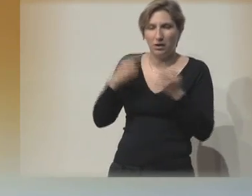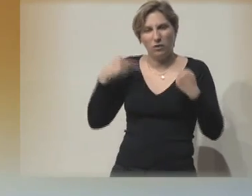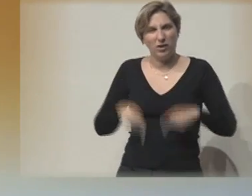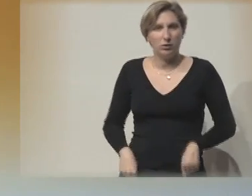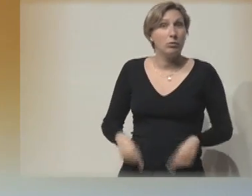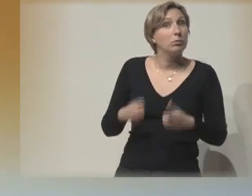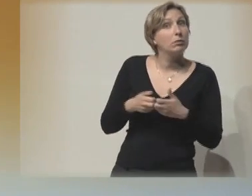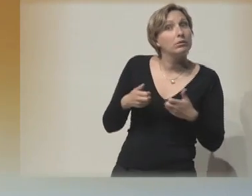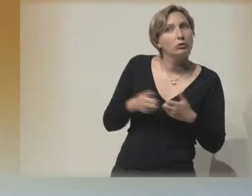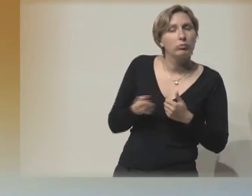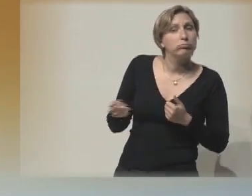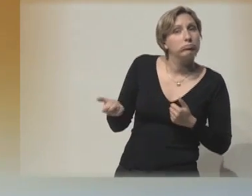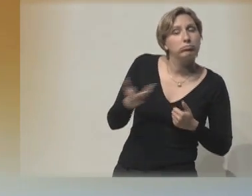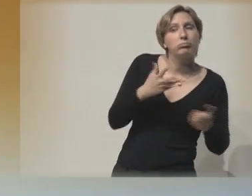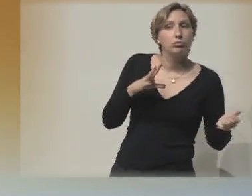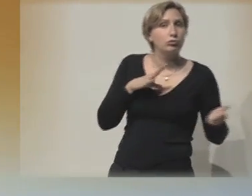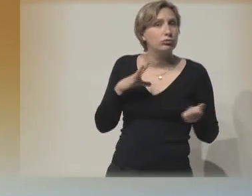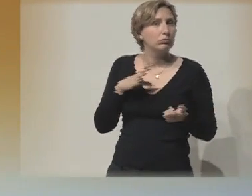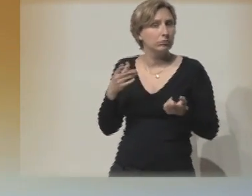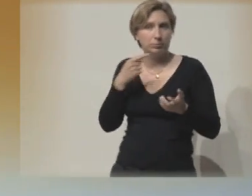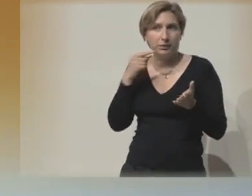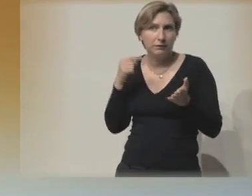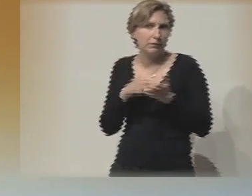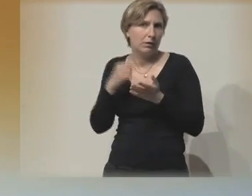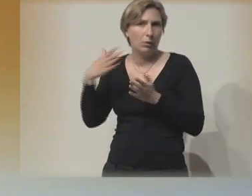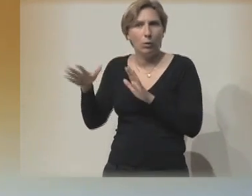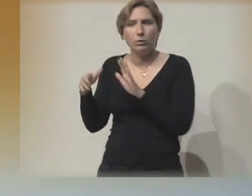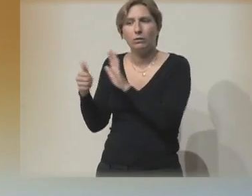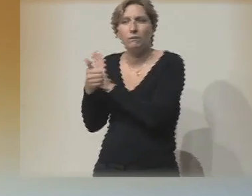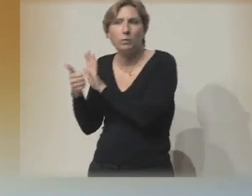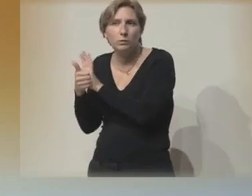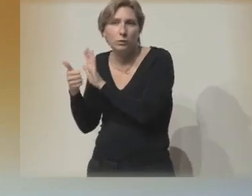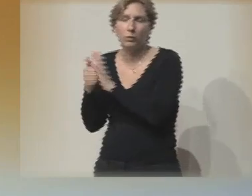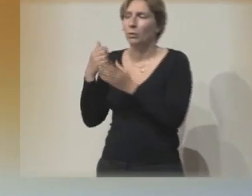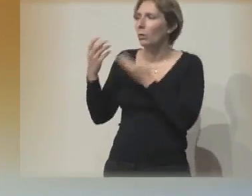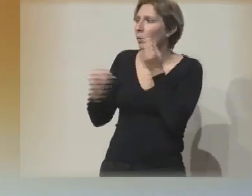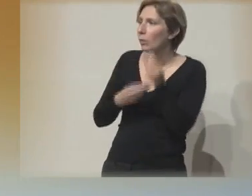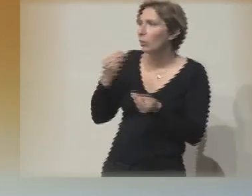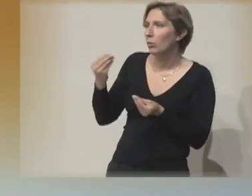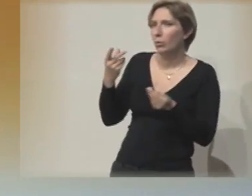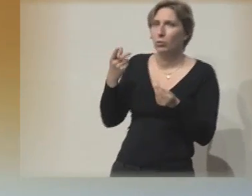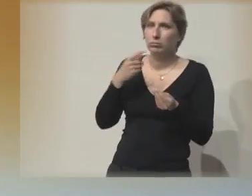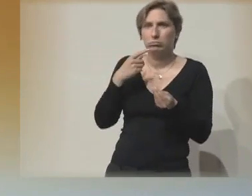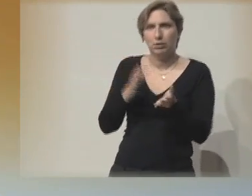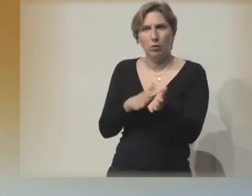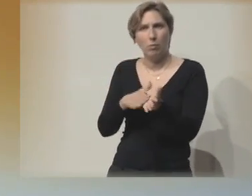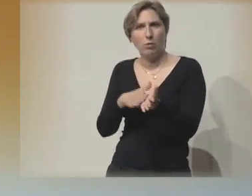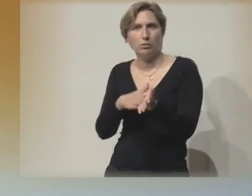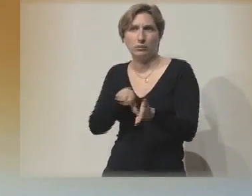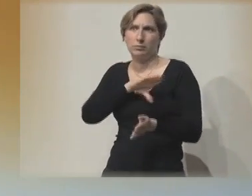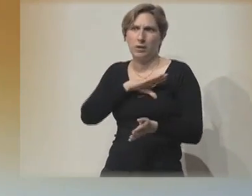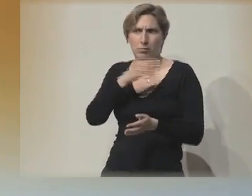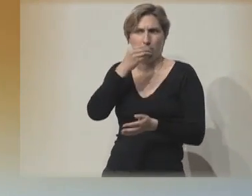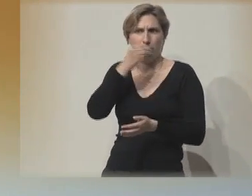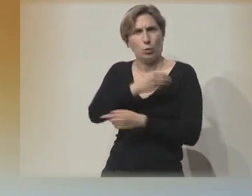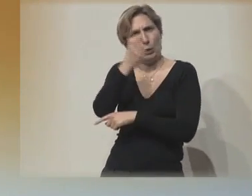français pour quelques-uns, accepter d'autres fonctions pour d'autres, ou si simplement la récompense pour avoir appartenu au bon